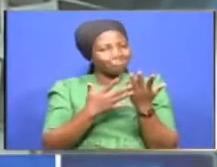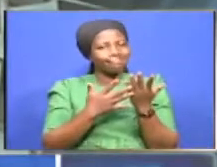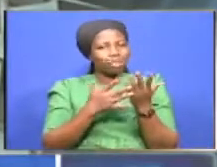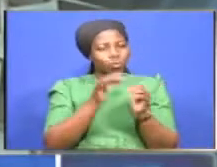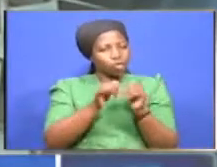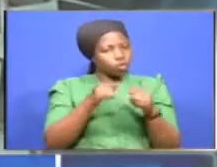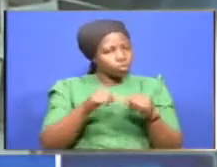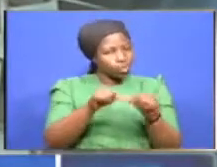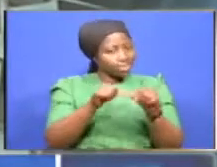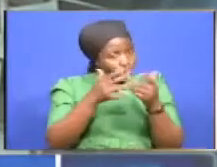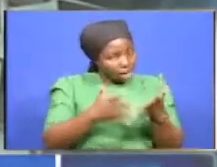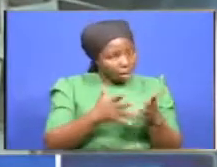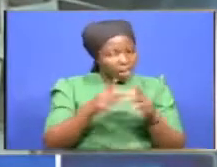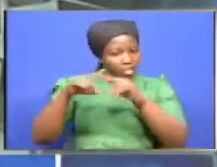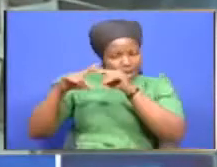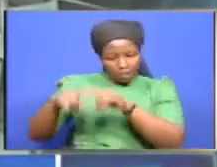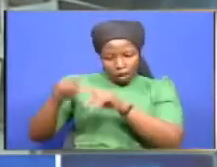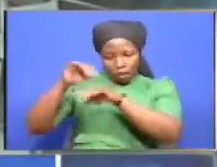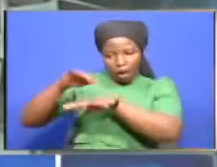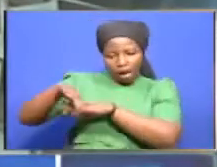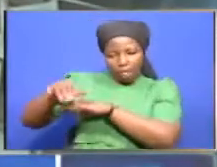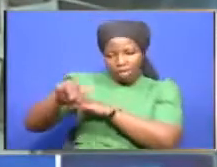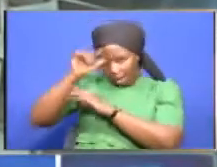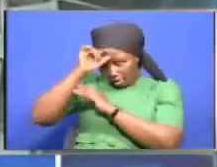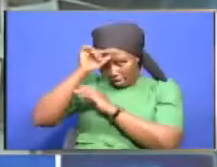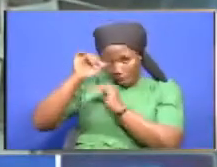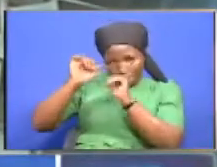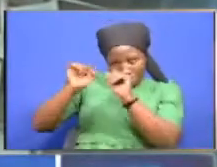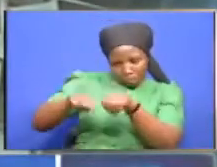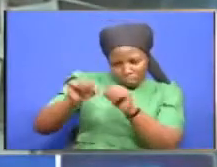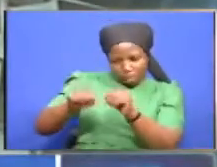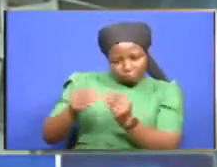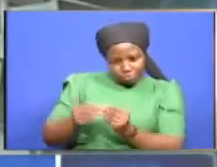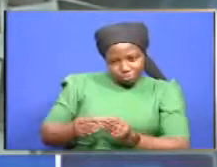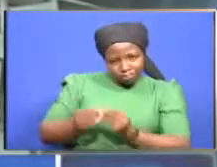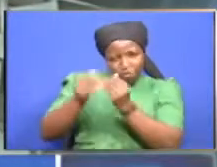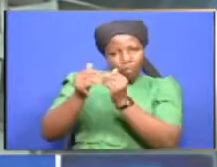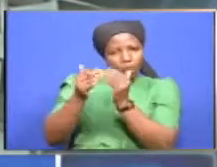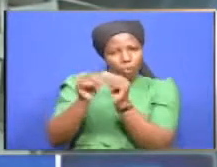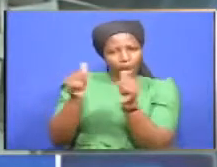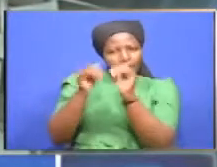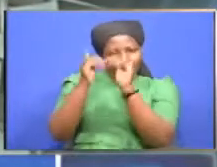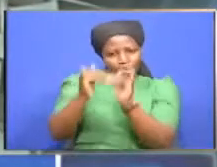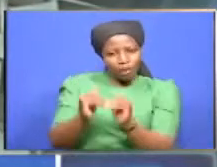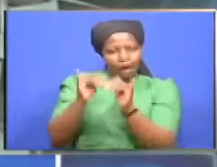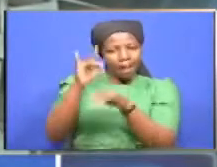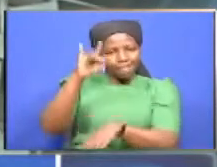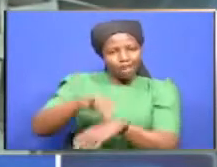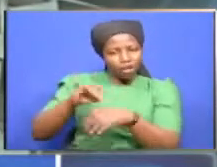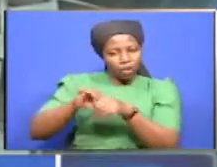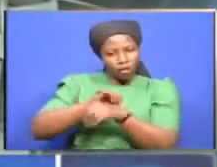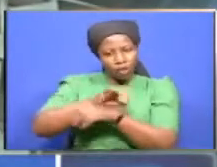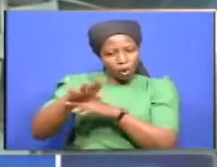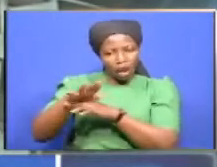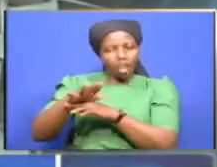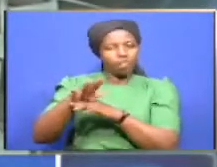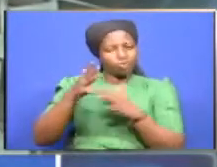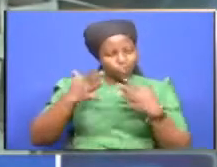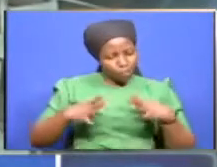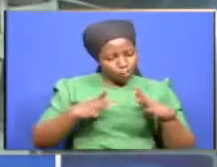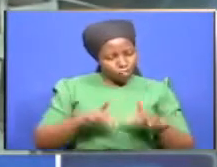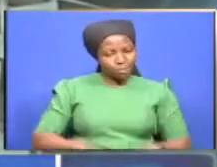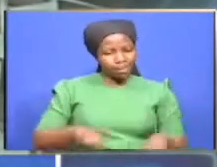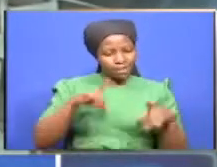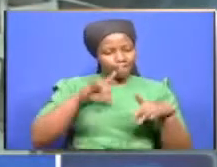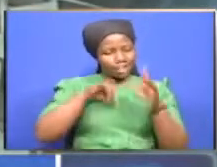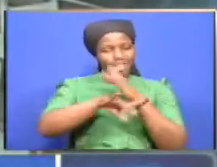utategemea uwezo wa serikali hizo za kaunti kukabiliana vyema na visa vipya vya virusi vya Korona miongoni mwa wakazi wa